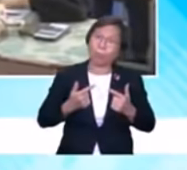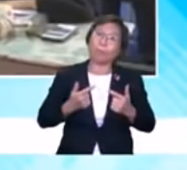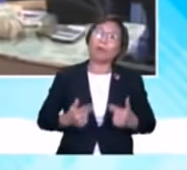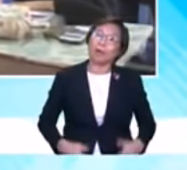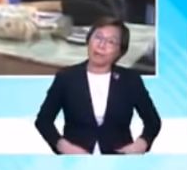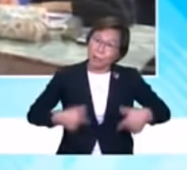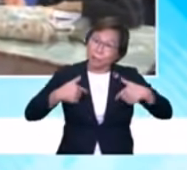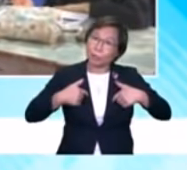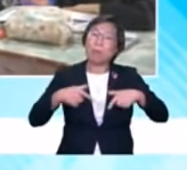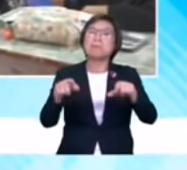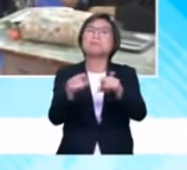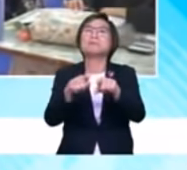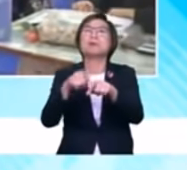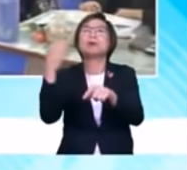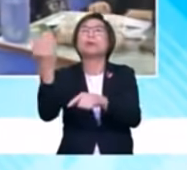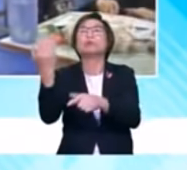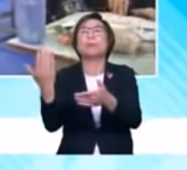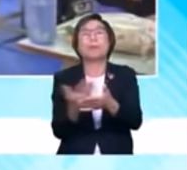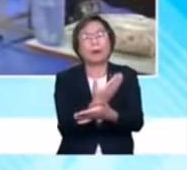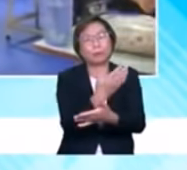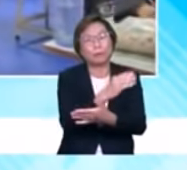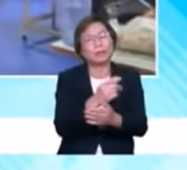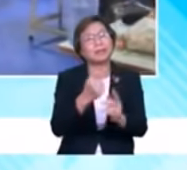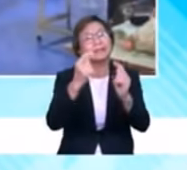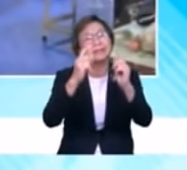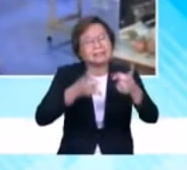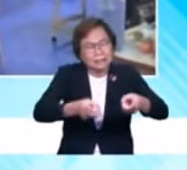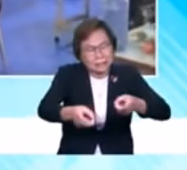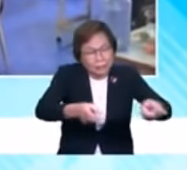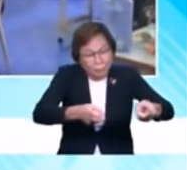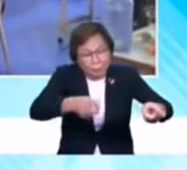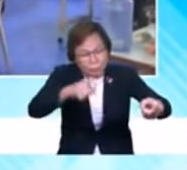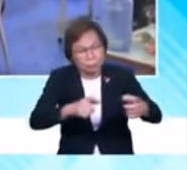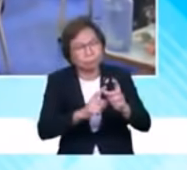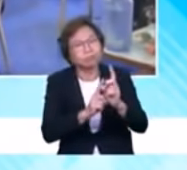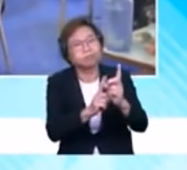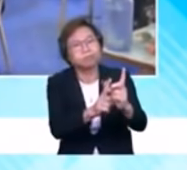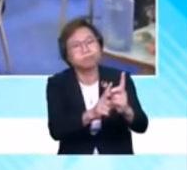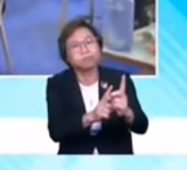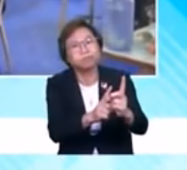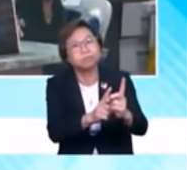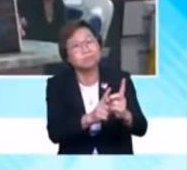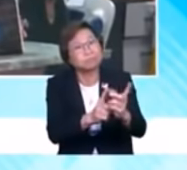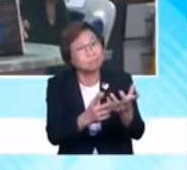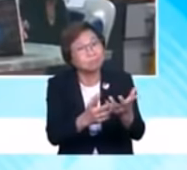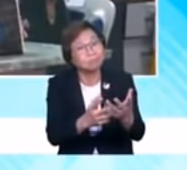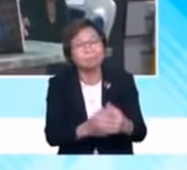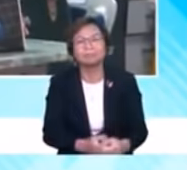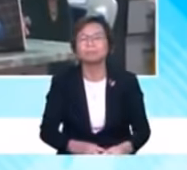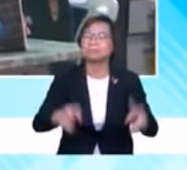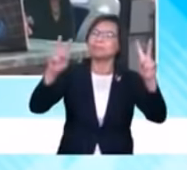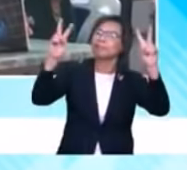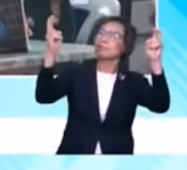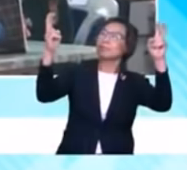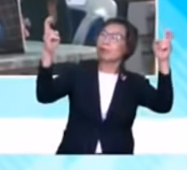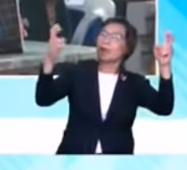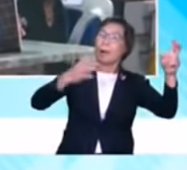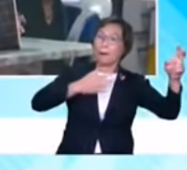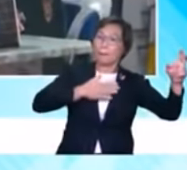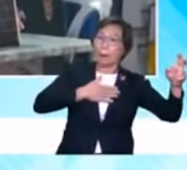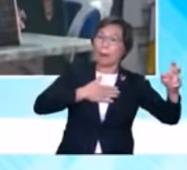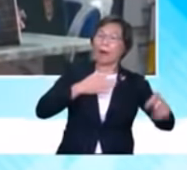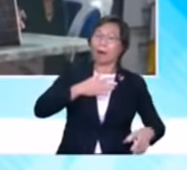dalam norma Bahru dan tata cara tata cara yang perlu dipatuhi dalam konteks ini juga